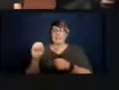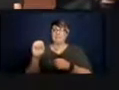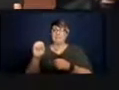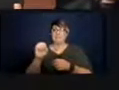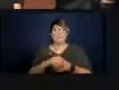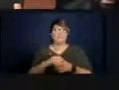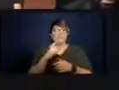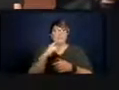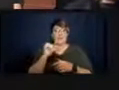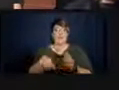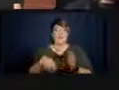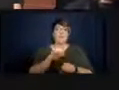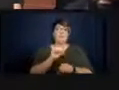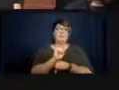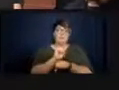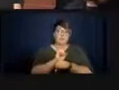katika